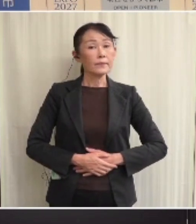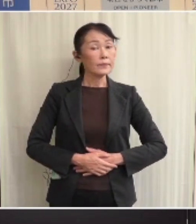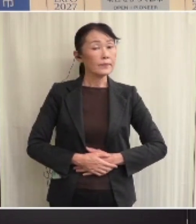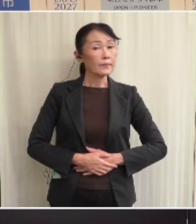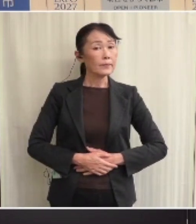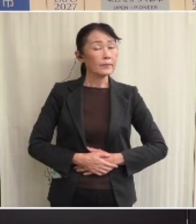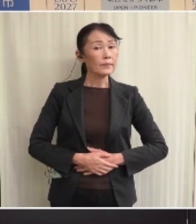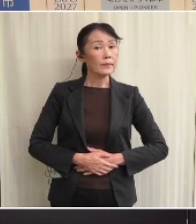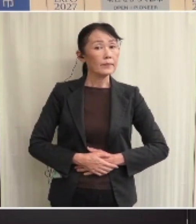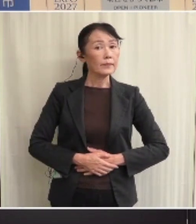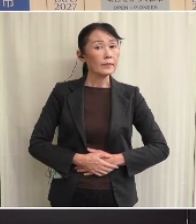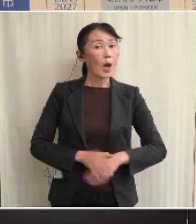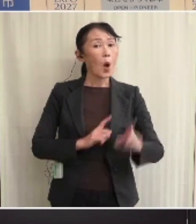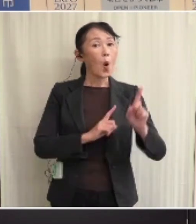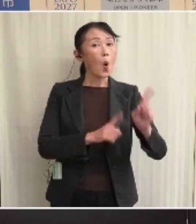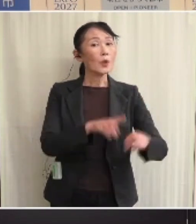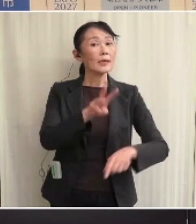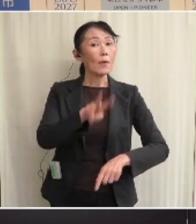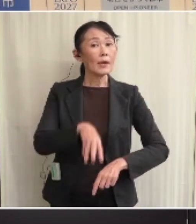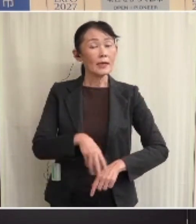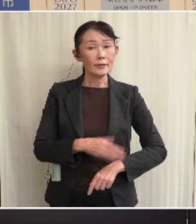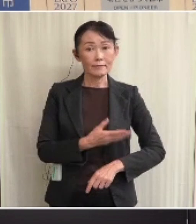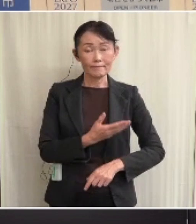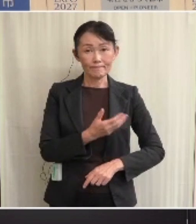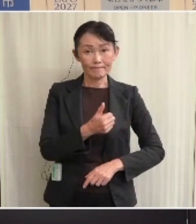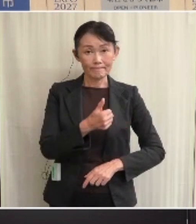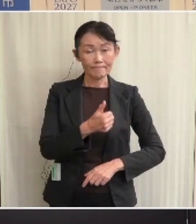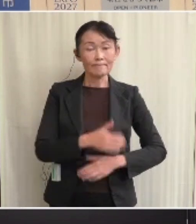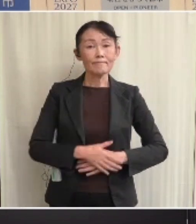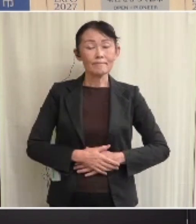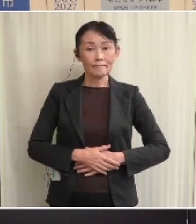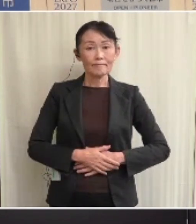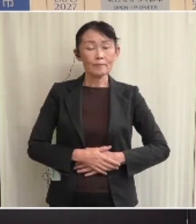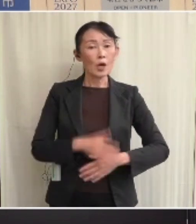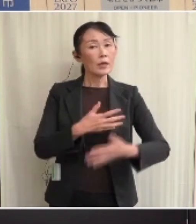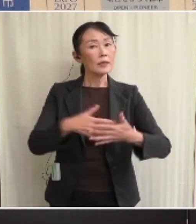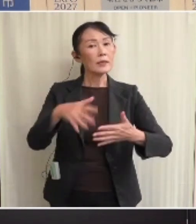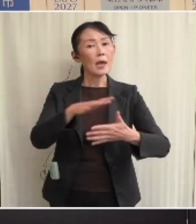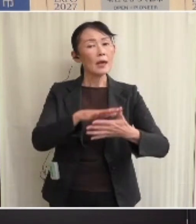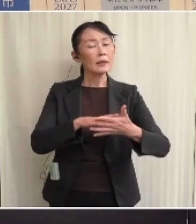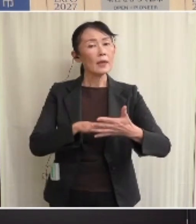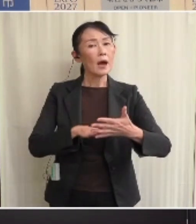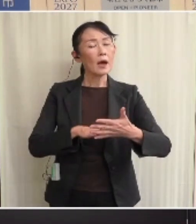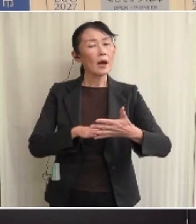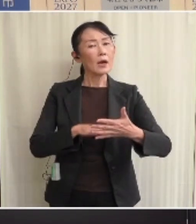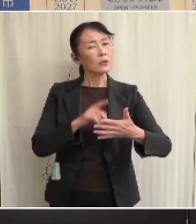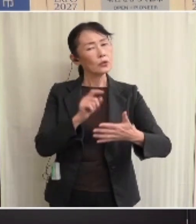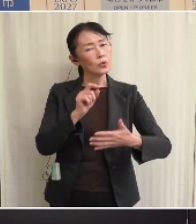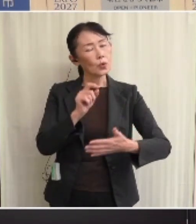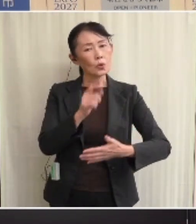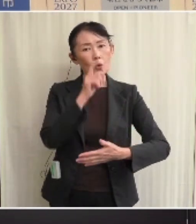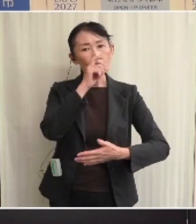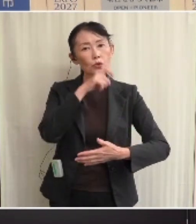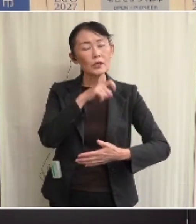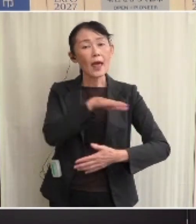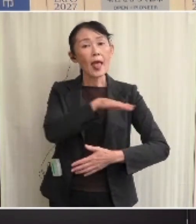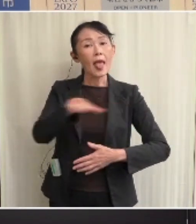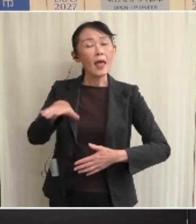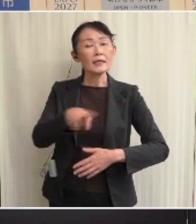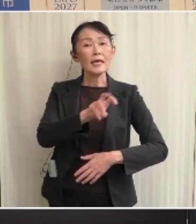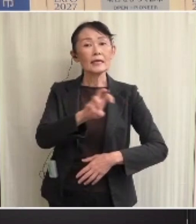フランス天皇及川と申します。ちょっとデータがやや古いんですが、平